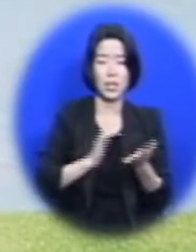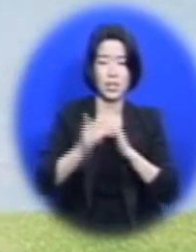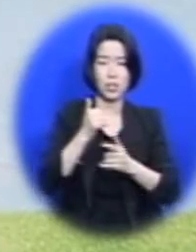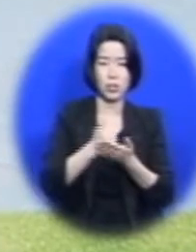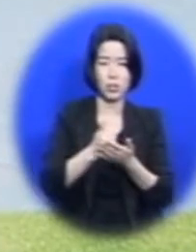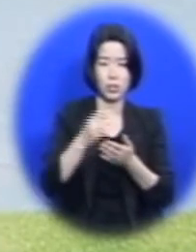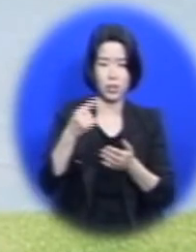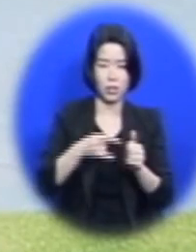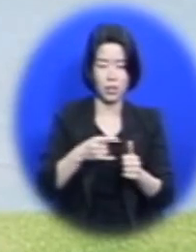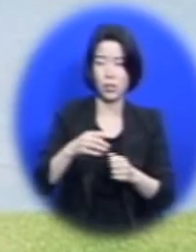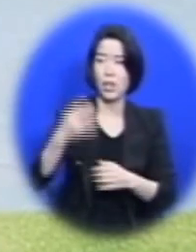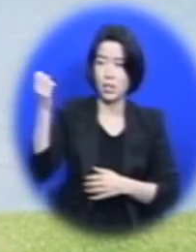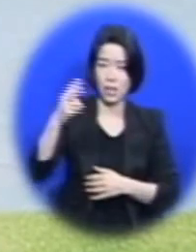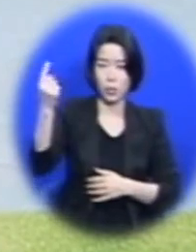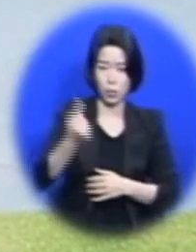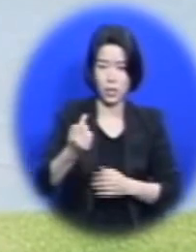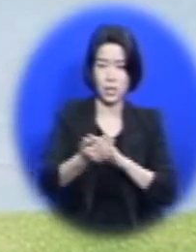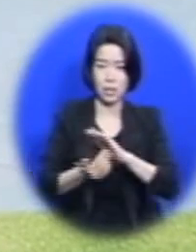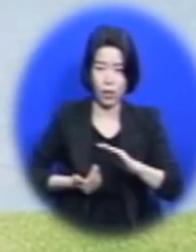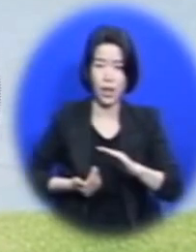예수님께서 재림하시기 전에